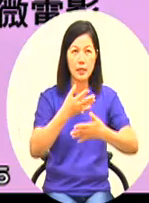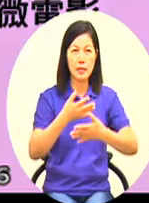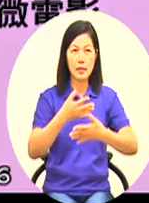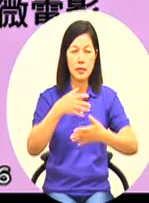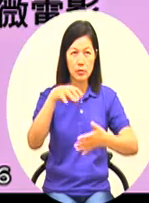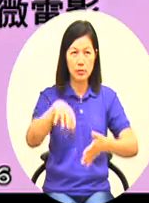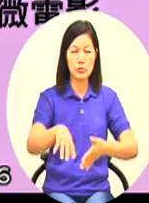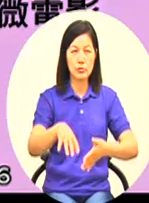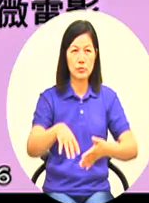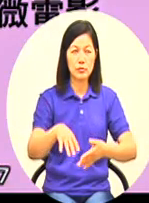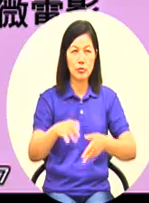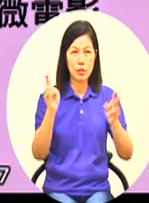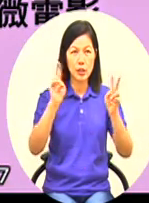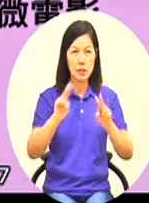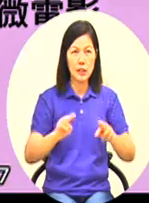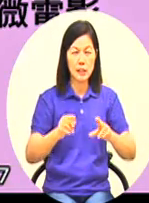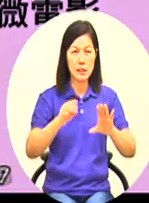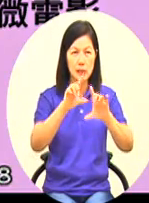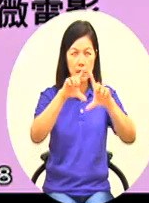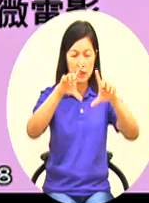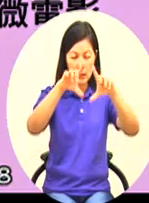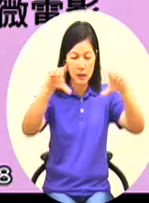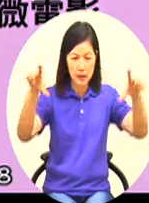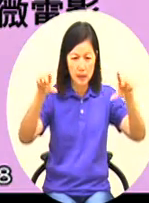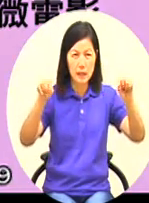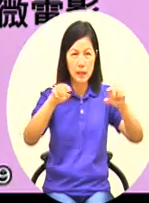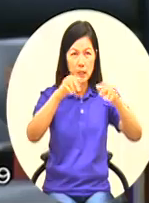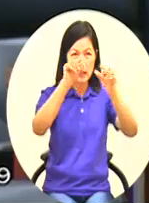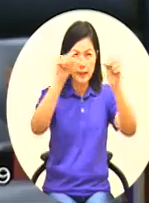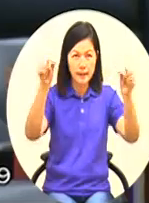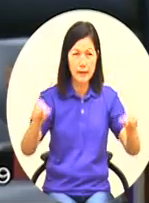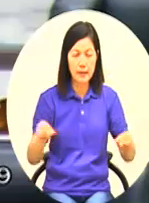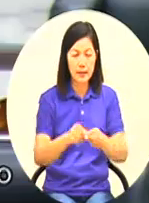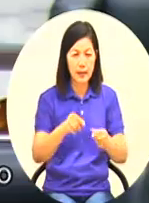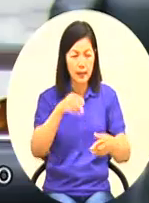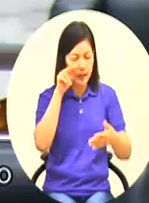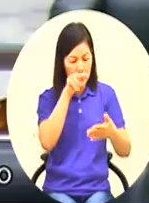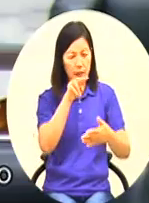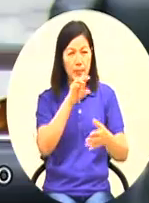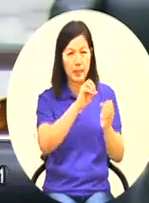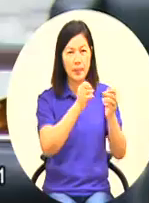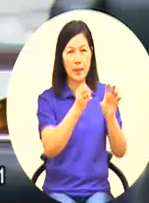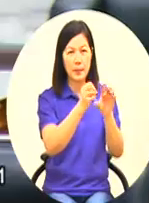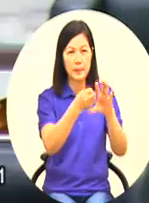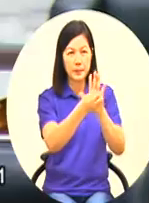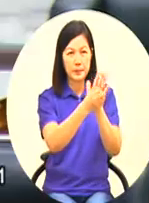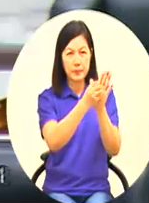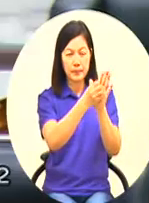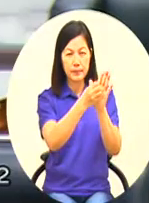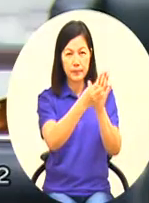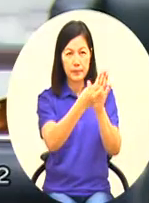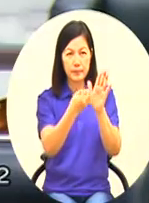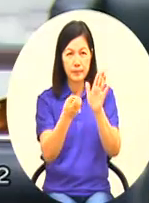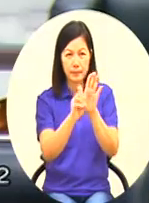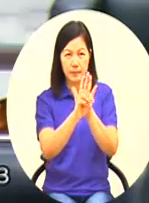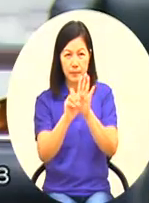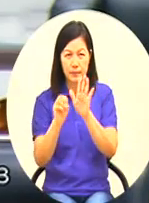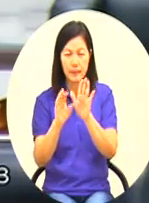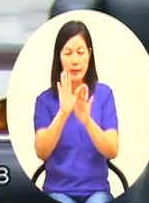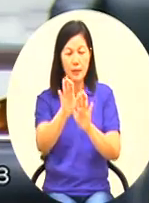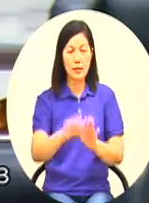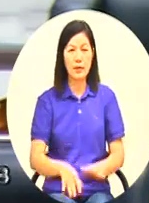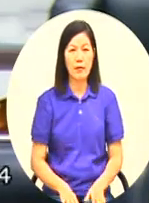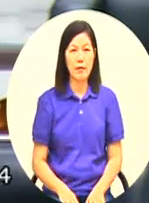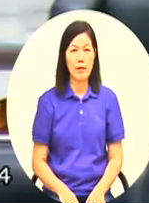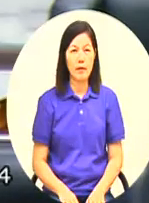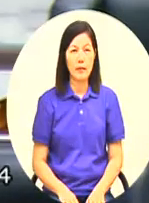板跑马灯当然还有运用我们大家所熟悉的 YouTube 免费的影音的平台